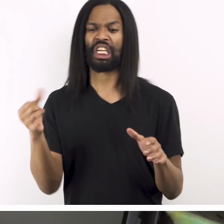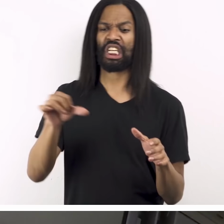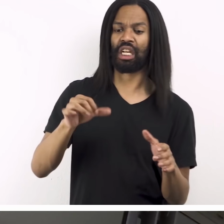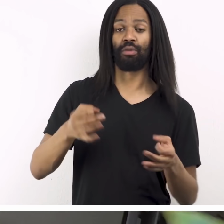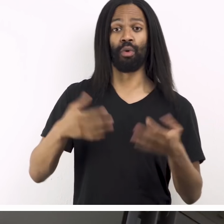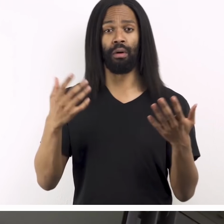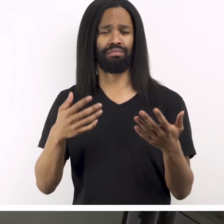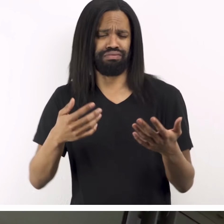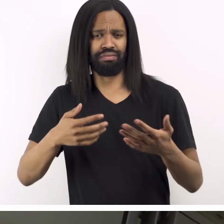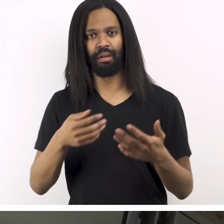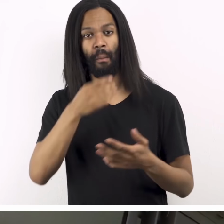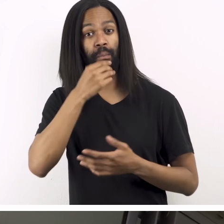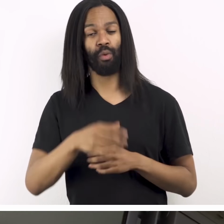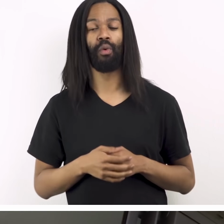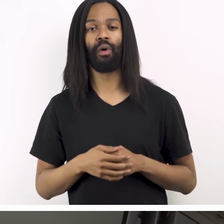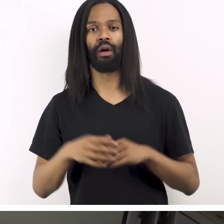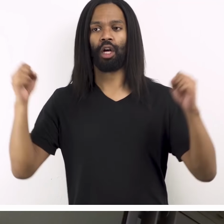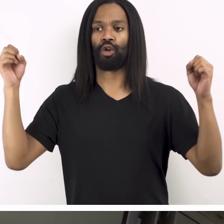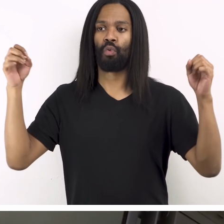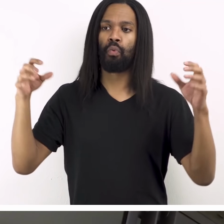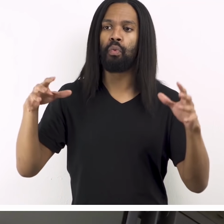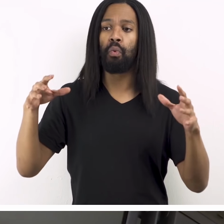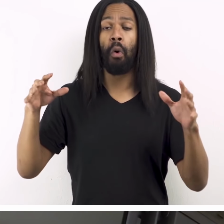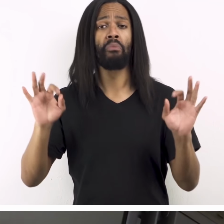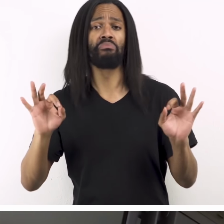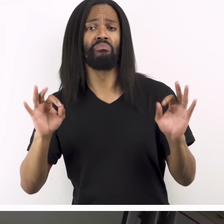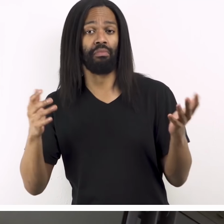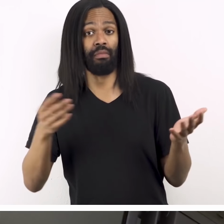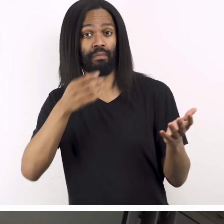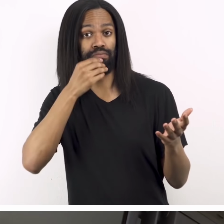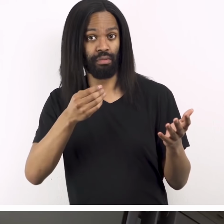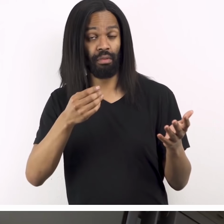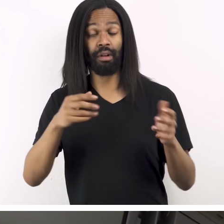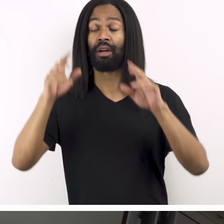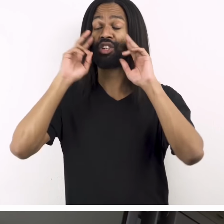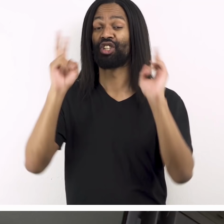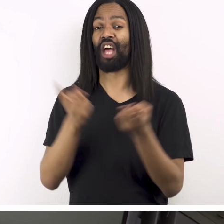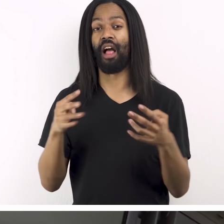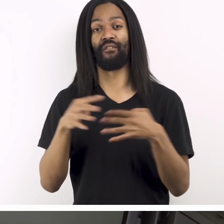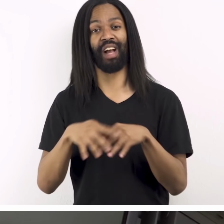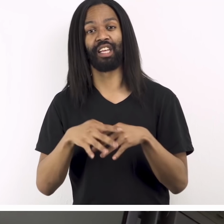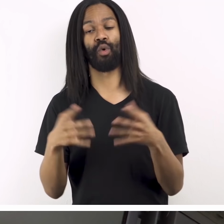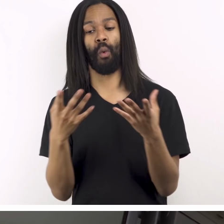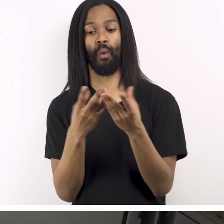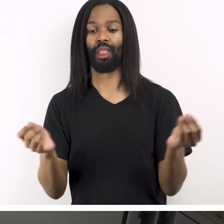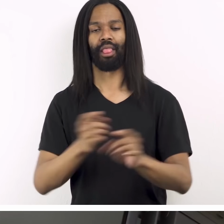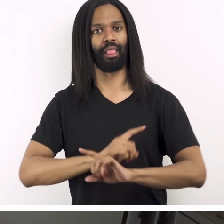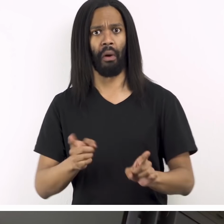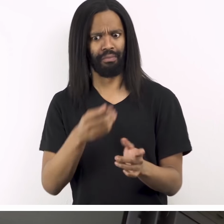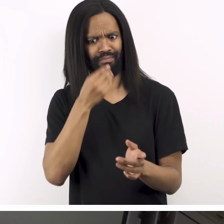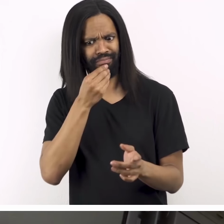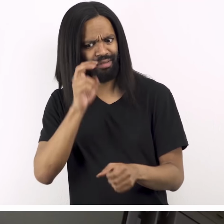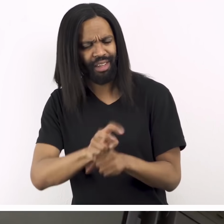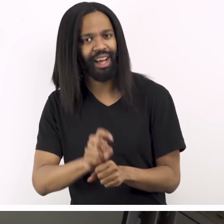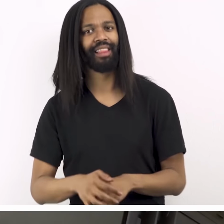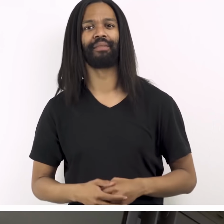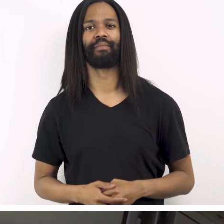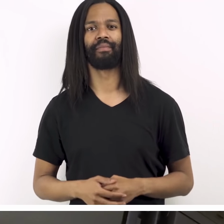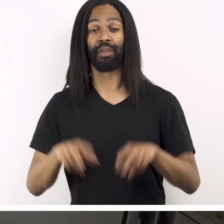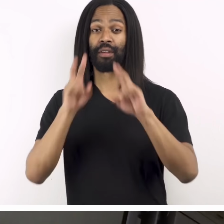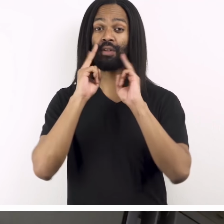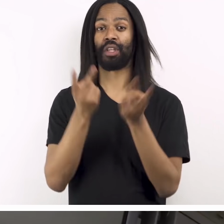supporte très bien des conditions d'exposition plutôt moyennes. Généralement, elle perd pas ses variegations, hein, ça reste comme ça. Les nouvelles